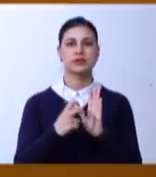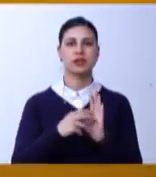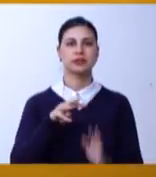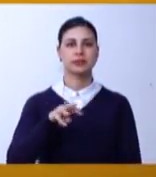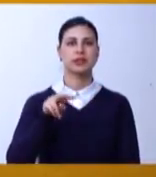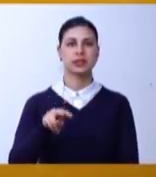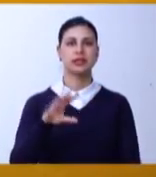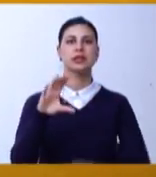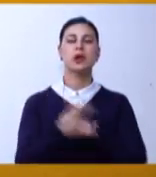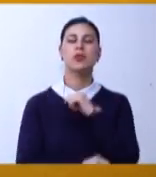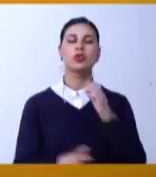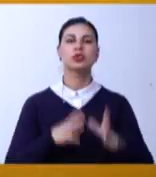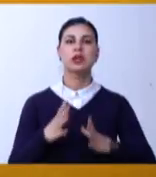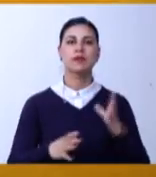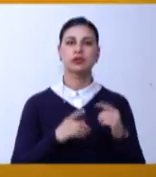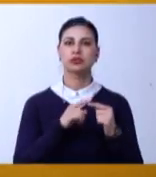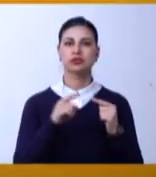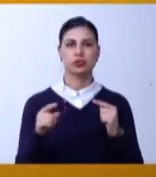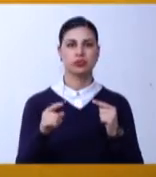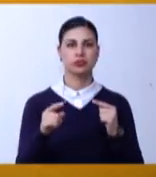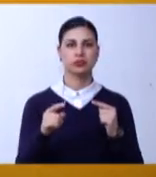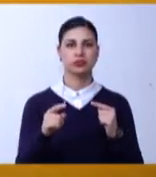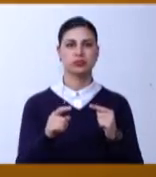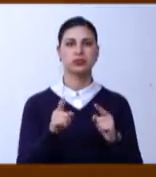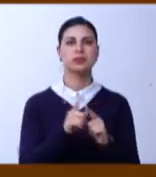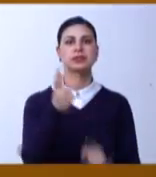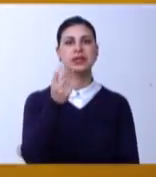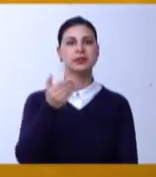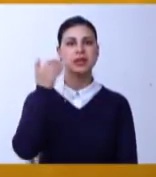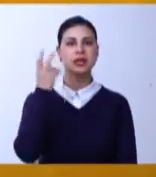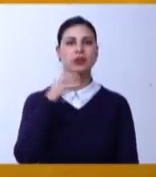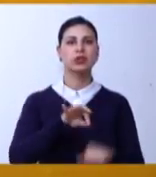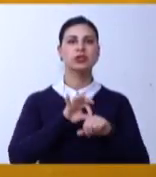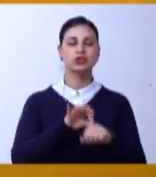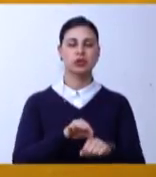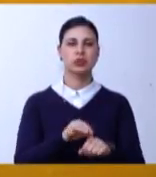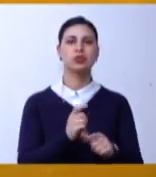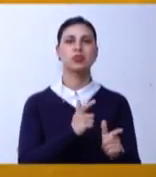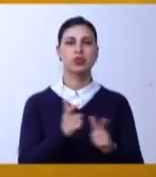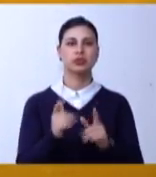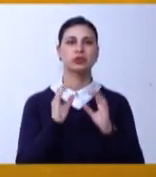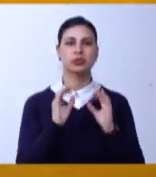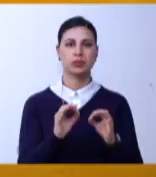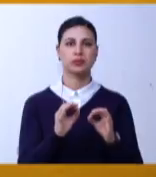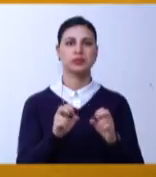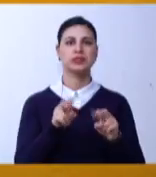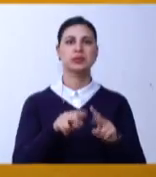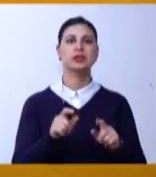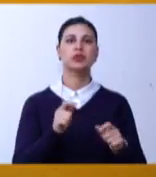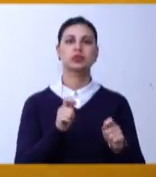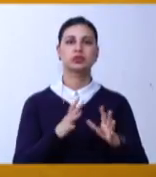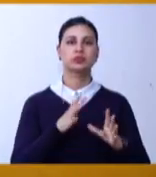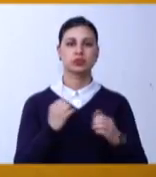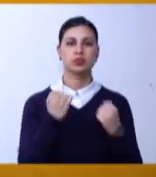მილილიტრი. ბოლო სავარჯიშო გარბენი სტარტამდე 3 დღით ადრე ჩაატარეთ. მოიმზადეთ სამოსი, სპეციალური სპორტული მაისური